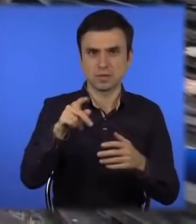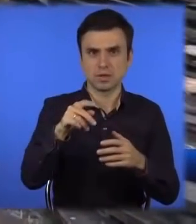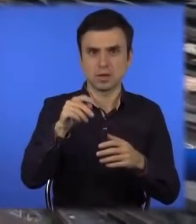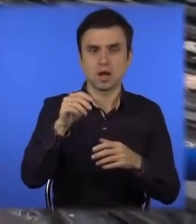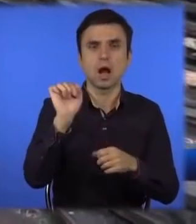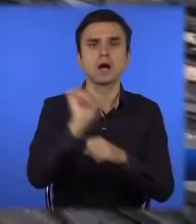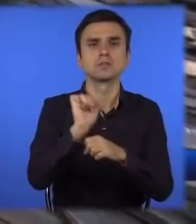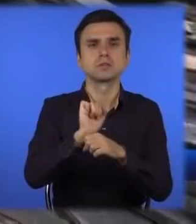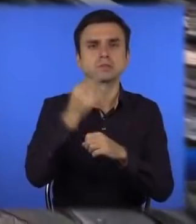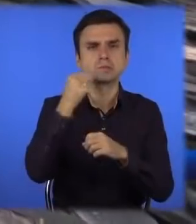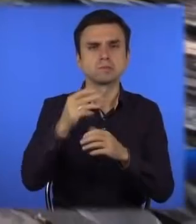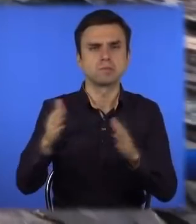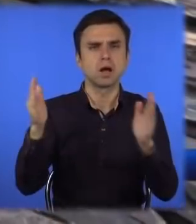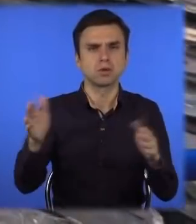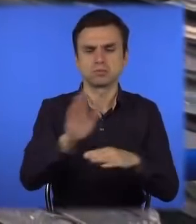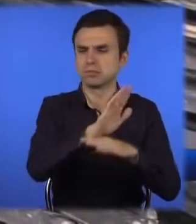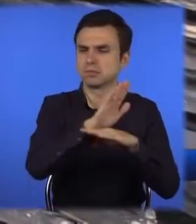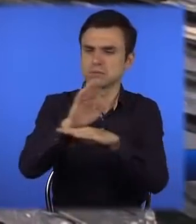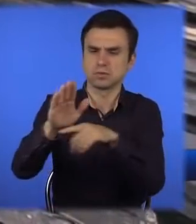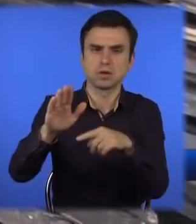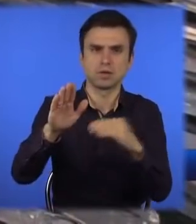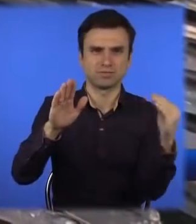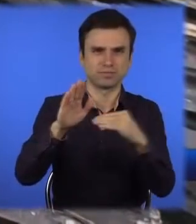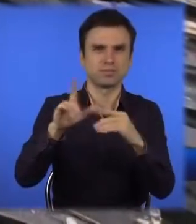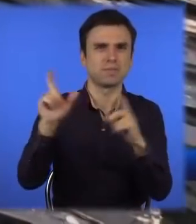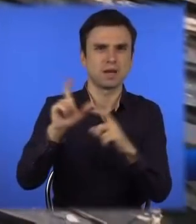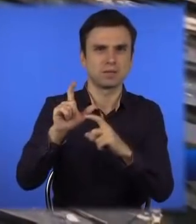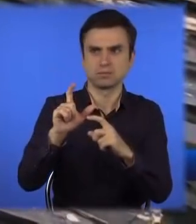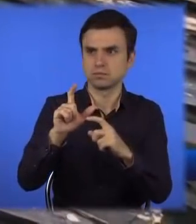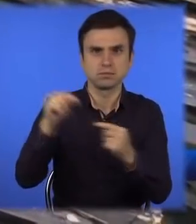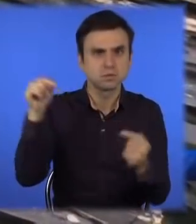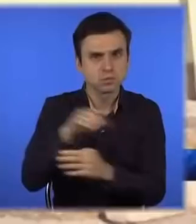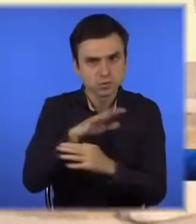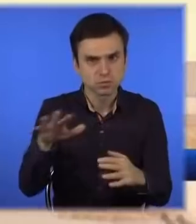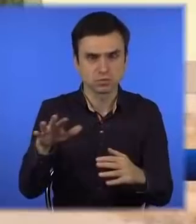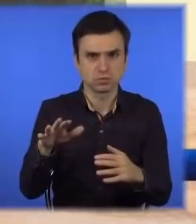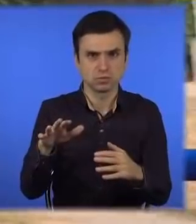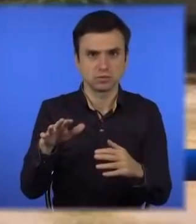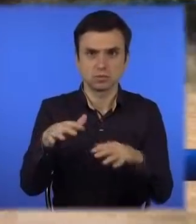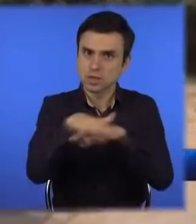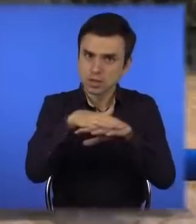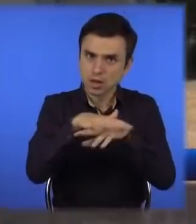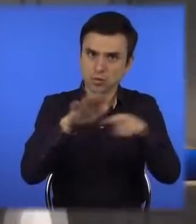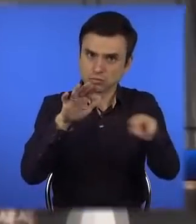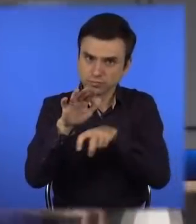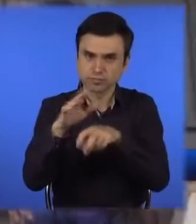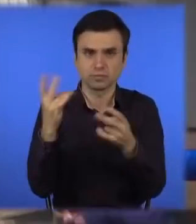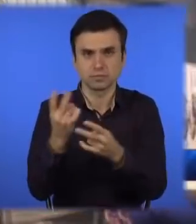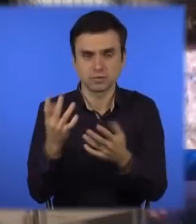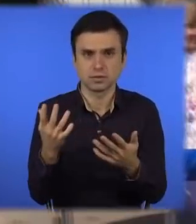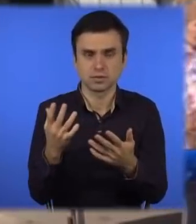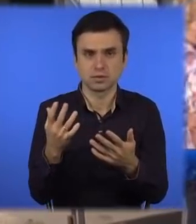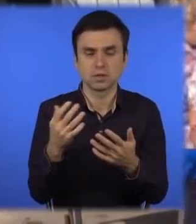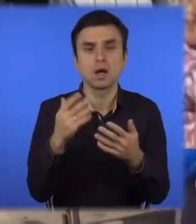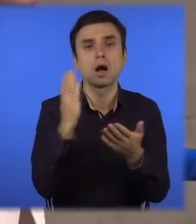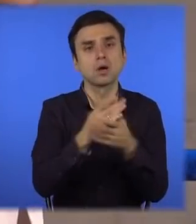это знаете. Вот здесь. Там людям сидеть невозможно. Там уже мокро. Думки з приводу нового вигляду